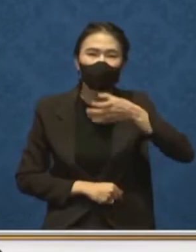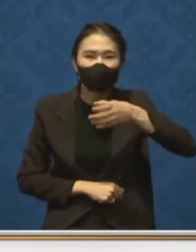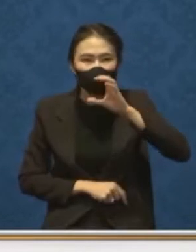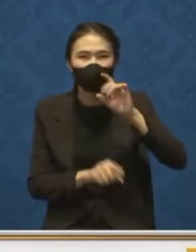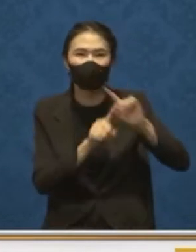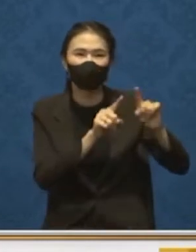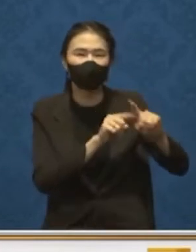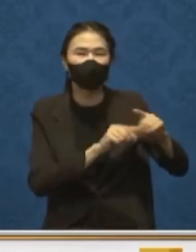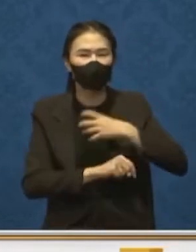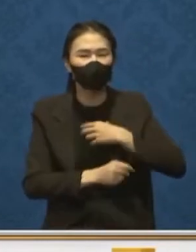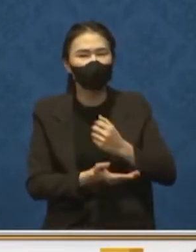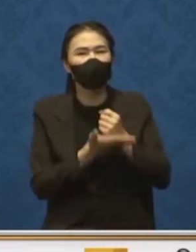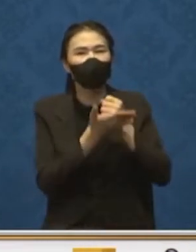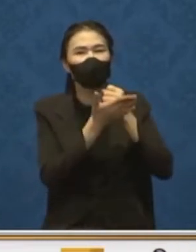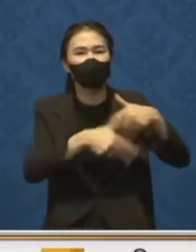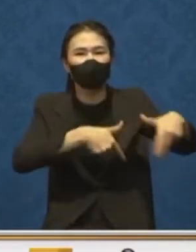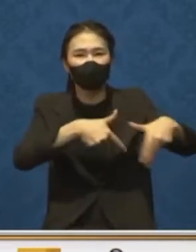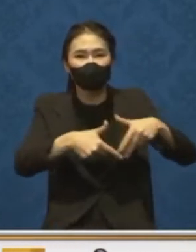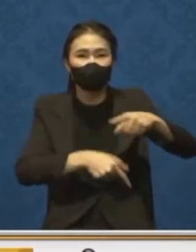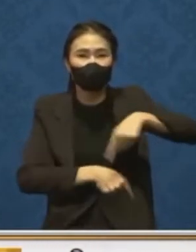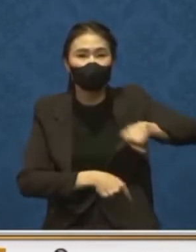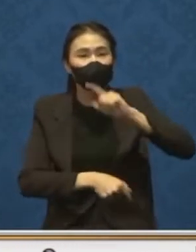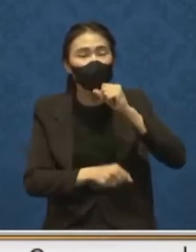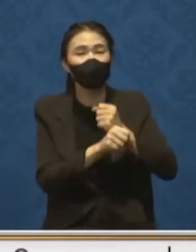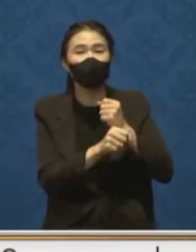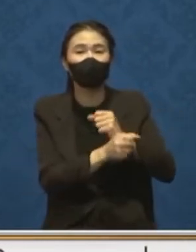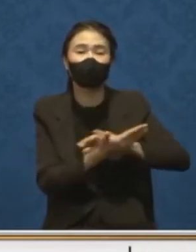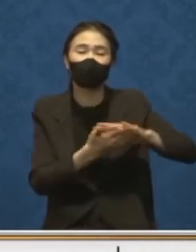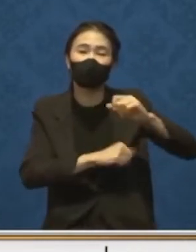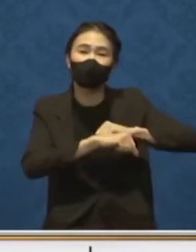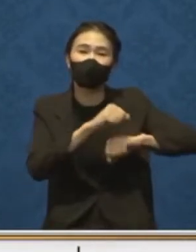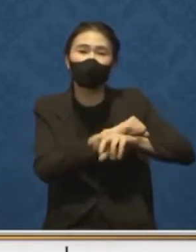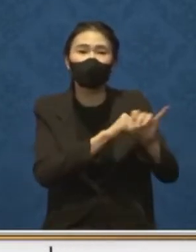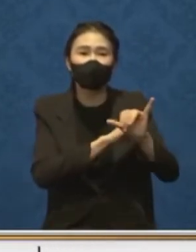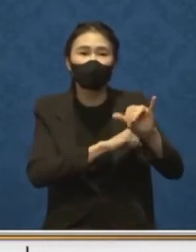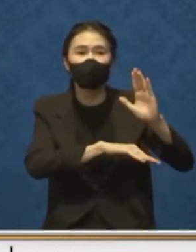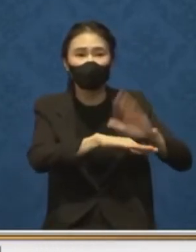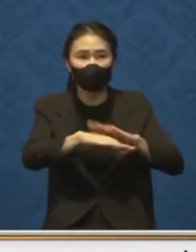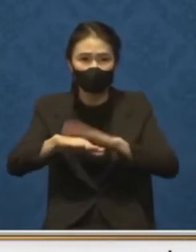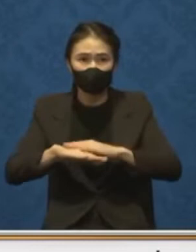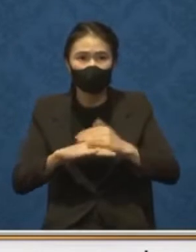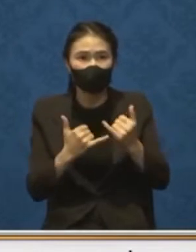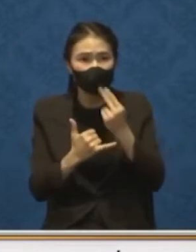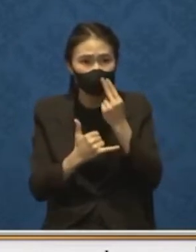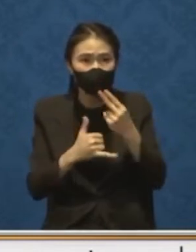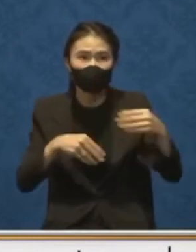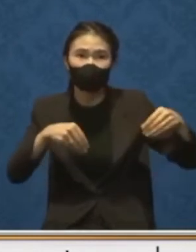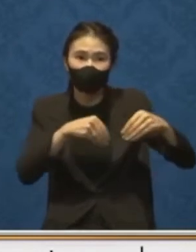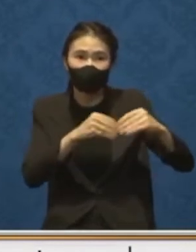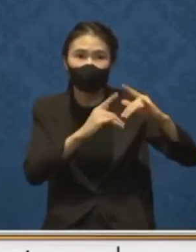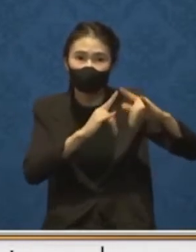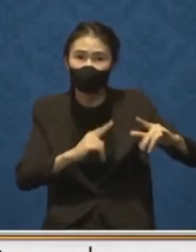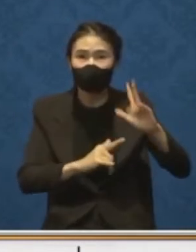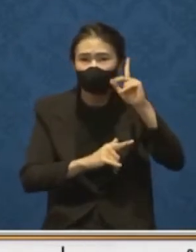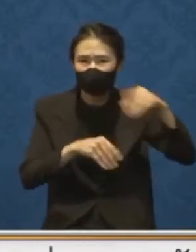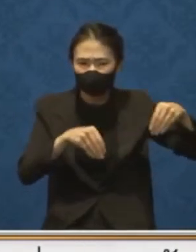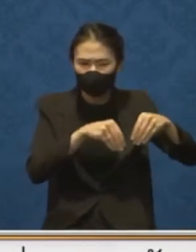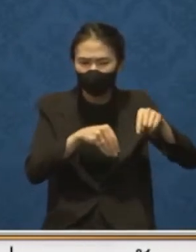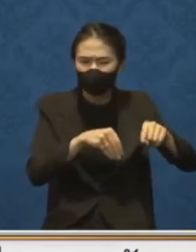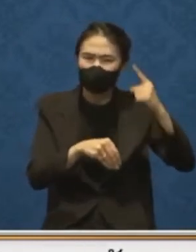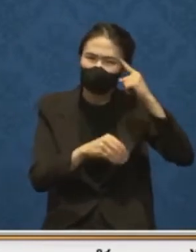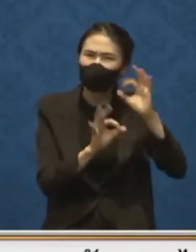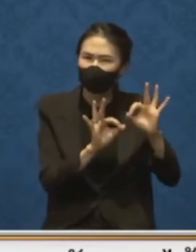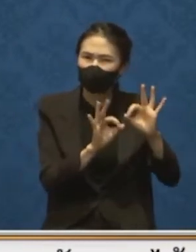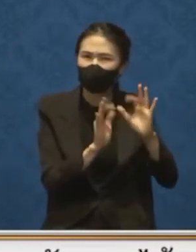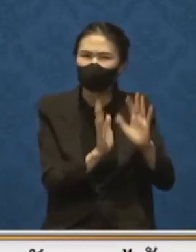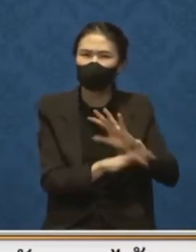ที่ให้กับพี่น้องประชาชนถ้าหากยังไม่เสร็จก็เร่งลงมาครับในพื้นที่ข้างๆโถงแถลงข่าวผมว่ารับได้ครับท่านประธาน